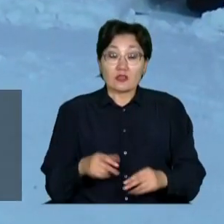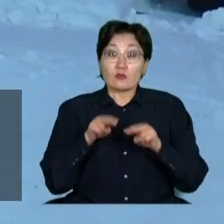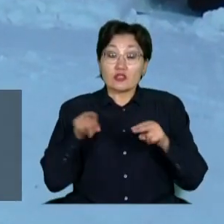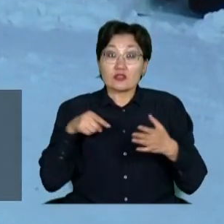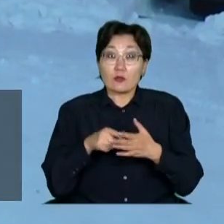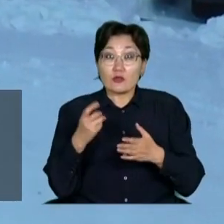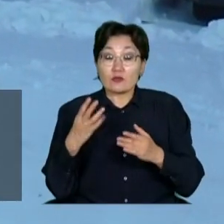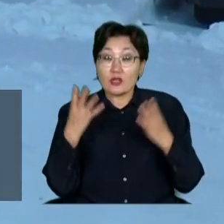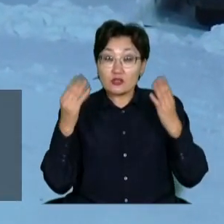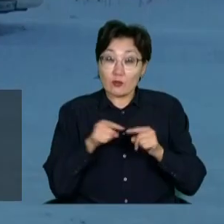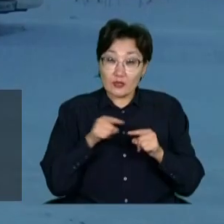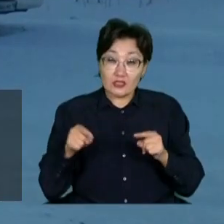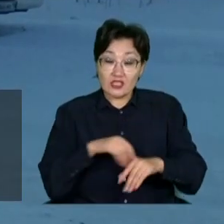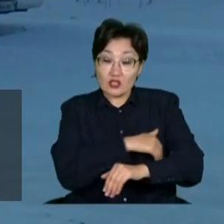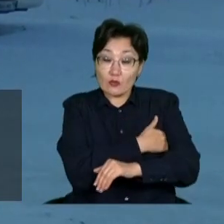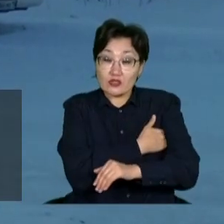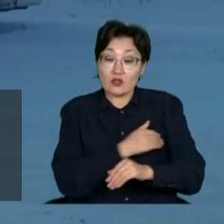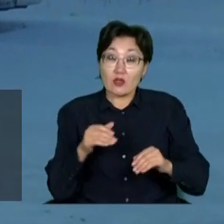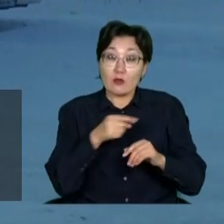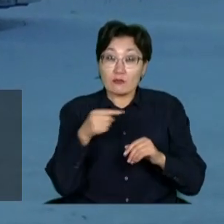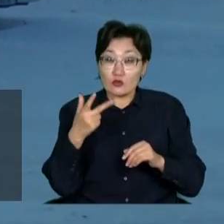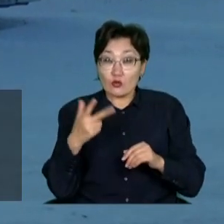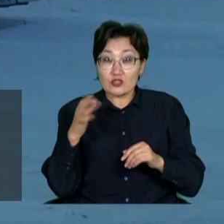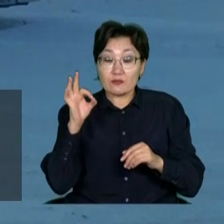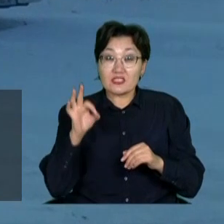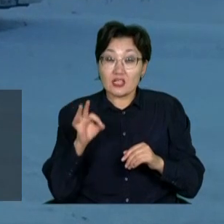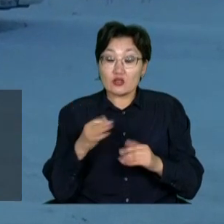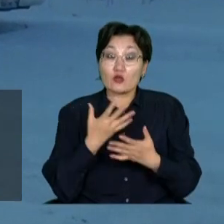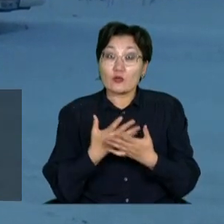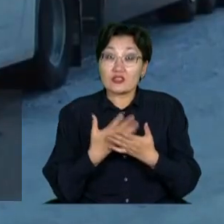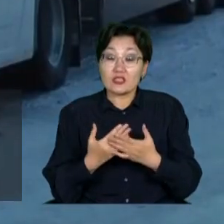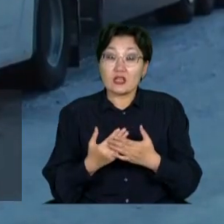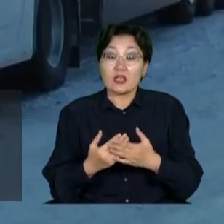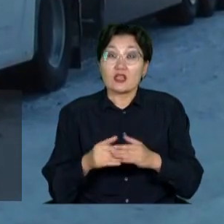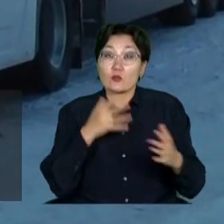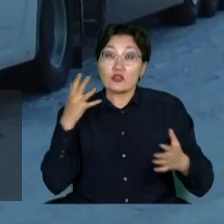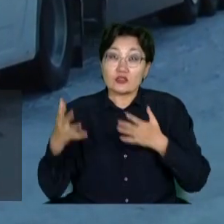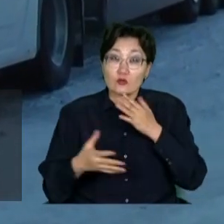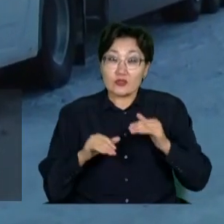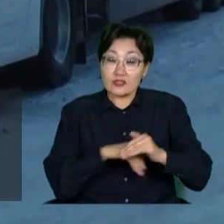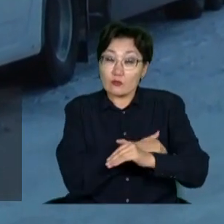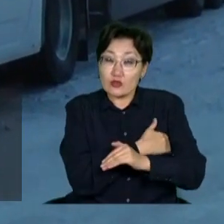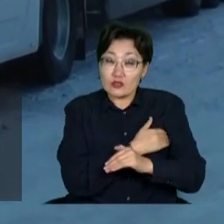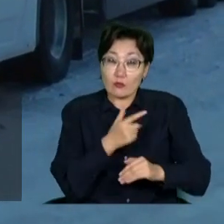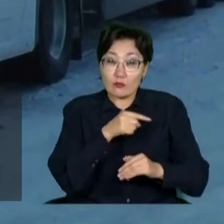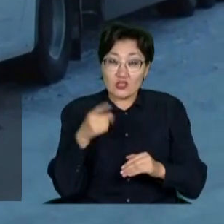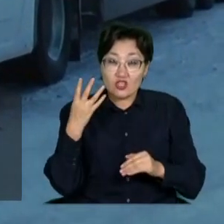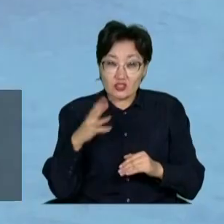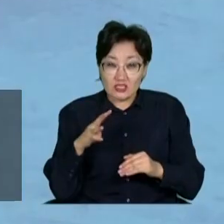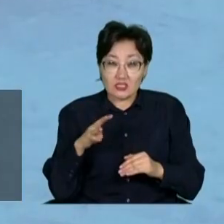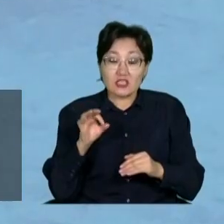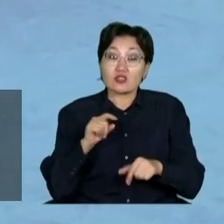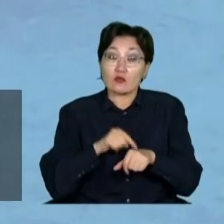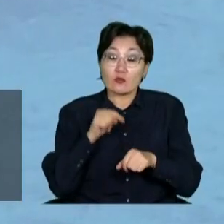Петропавлда бірнеше күннен бері сынап бағанасы минус 35 градусты көрсетіп тұр. Жел екпінін қосқанда ауа температурасы минус 40-тай